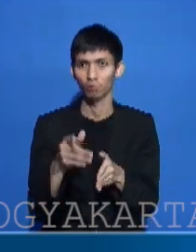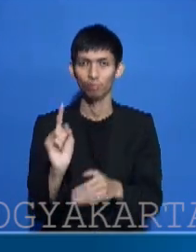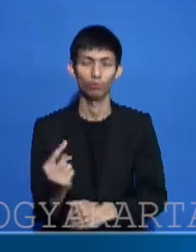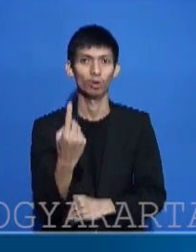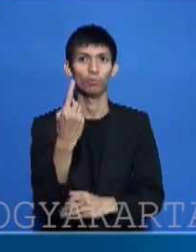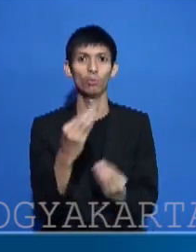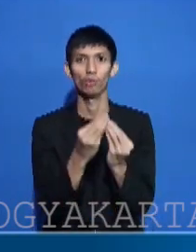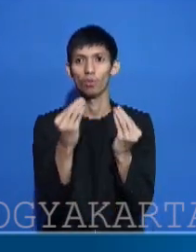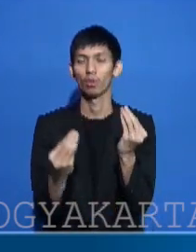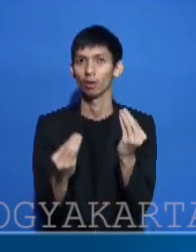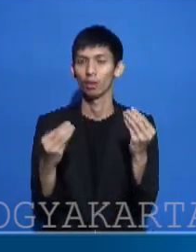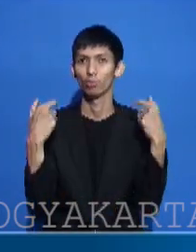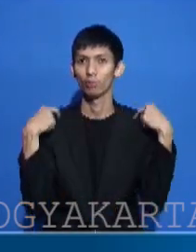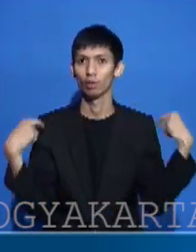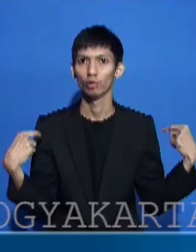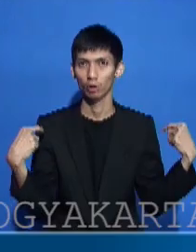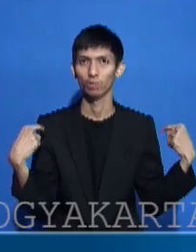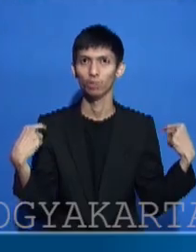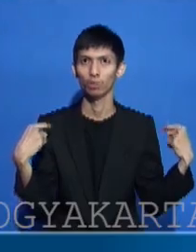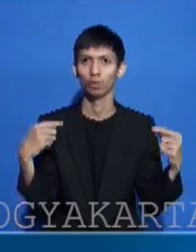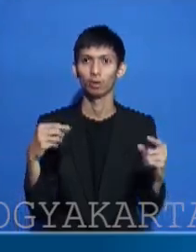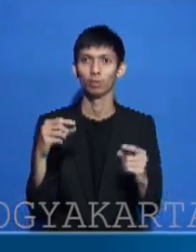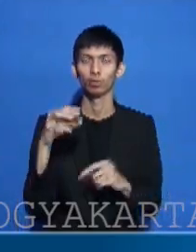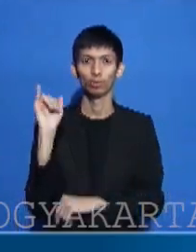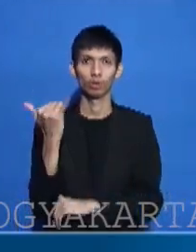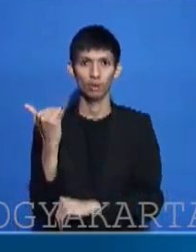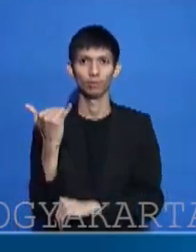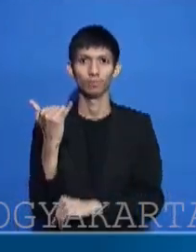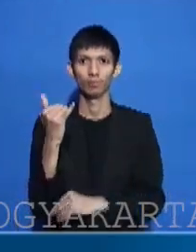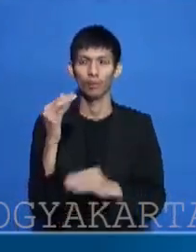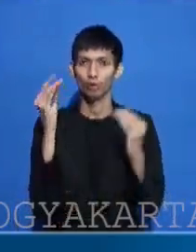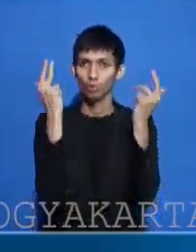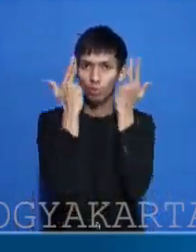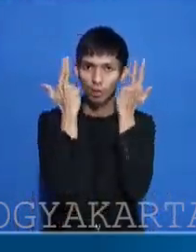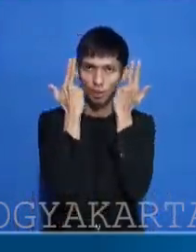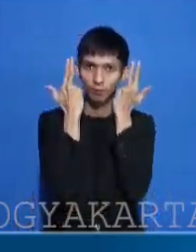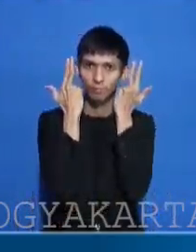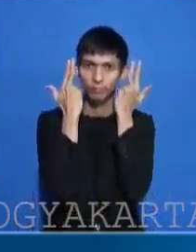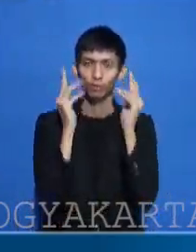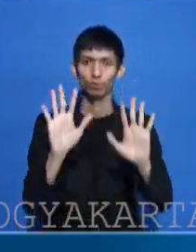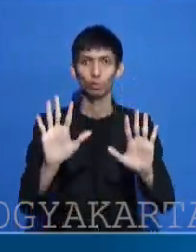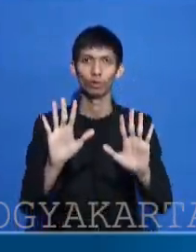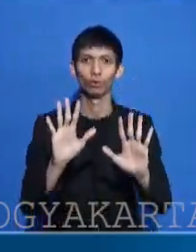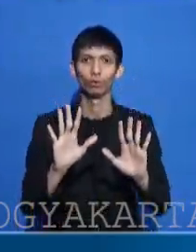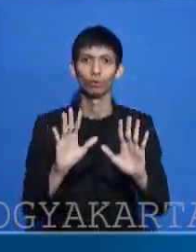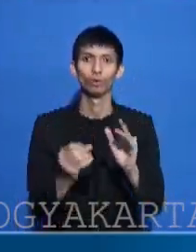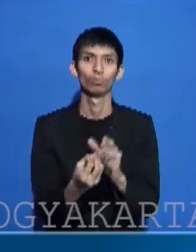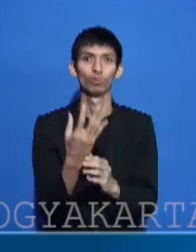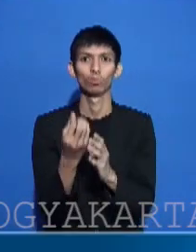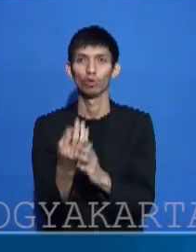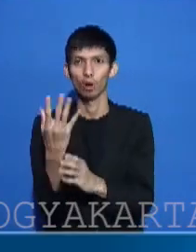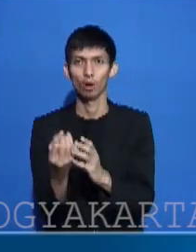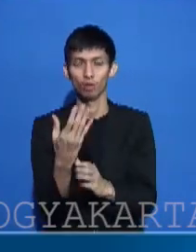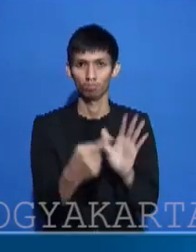adalah Wakil Gubernur Daerah Istimewa Yogyakarta, Pakualam 10. Puluhan karangan bunga juga memenuhi rumah duka